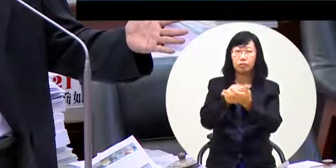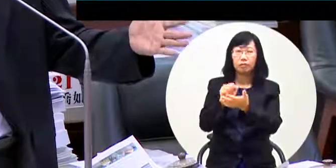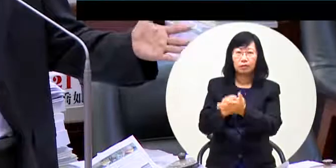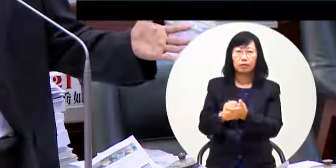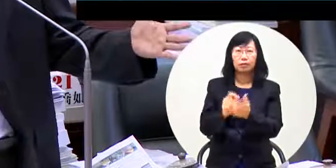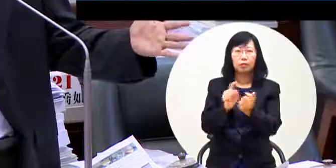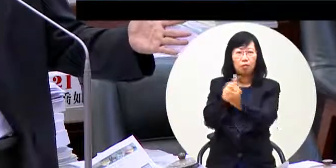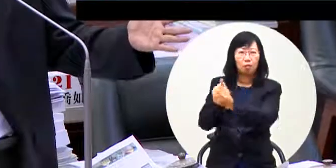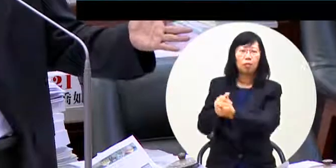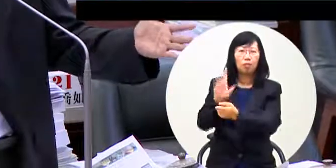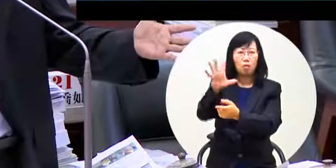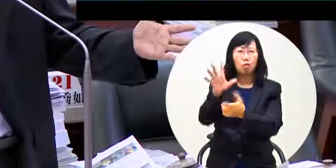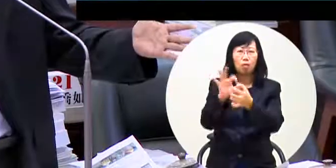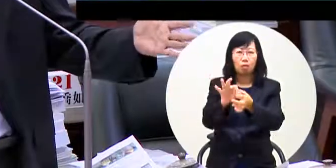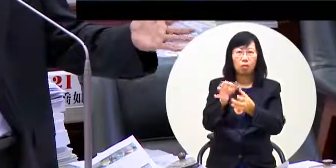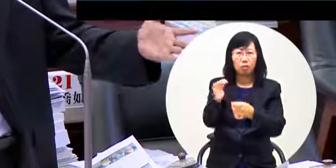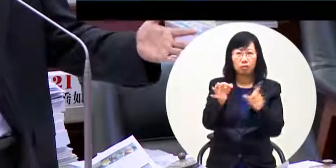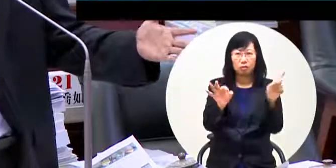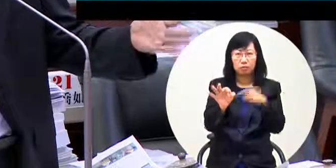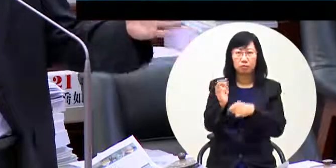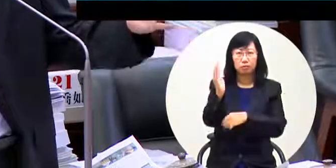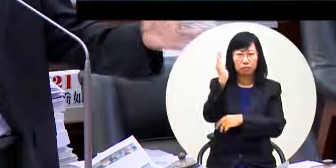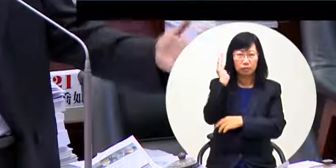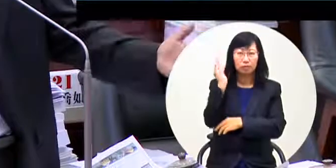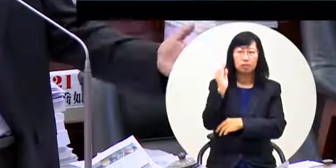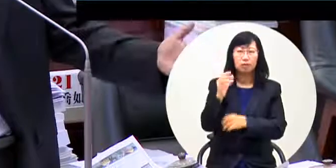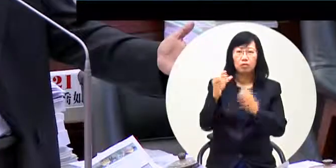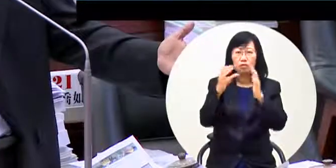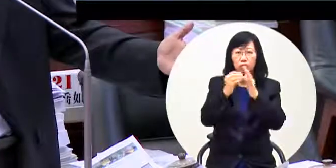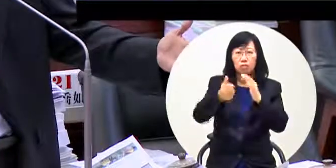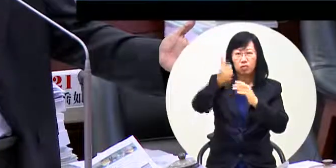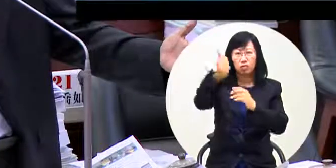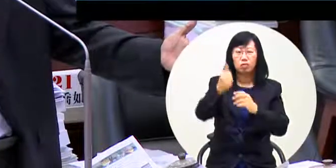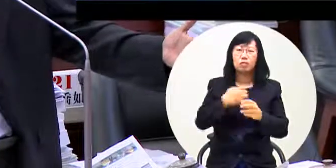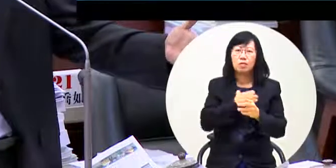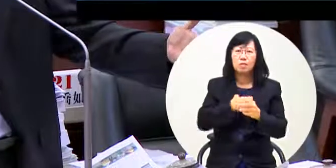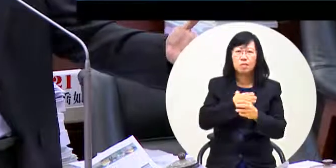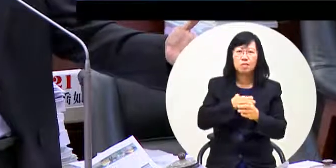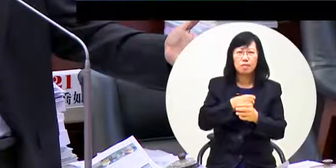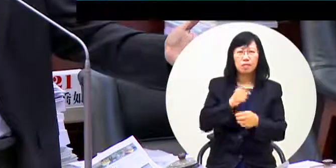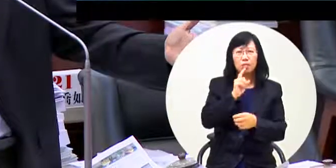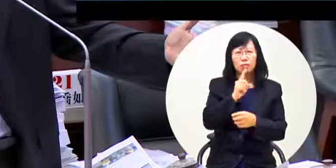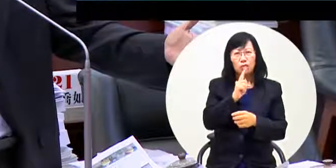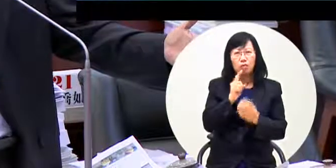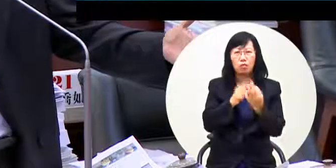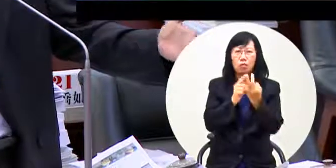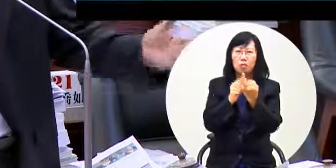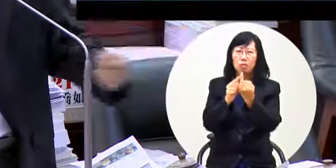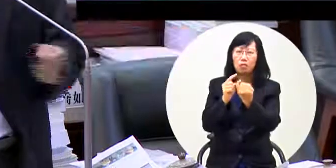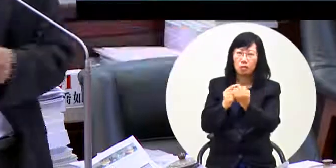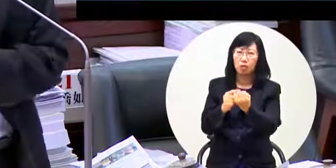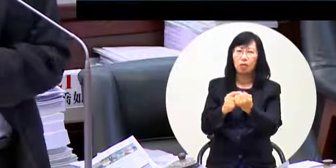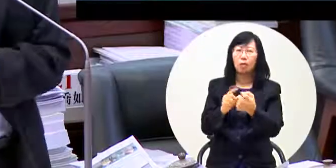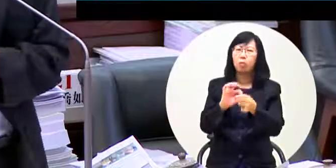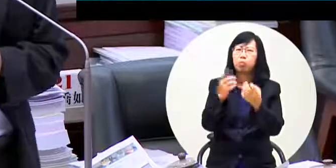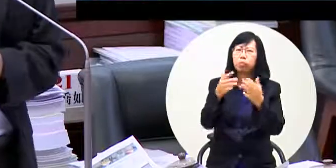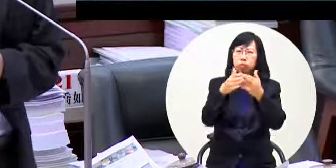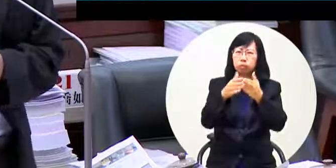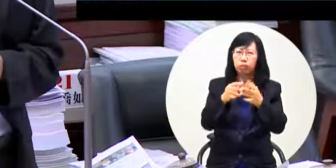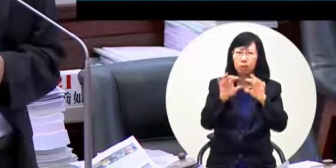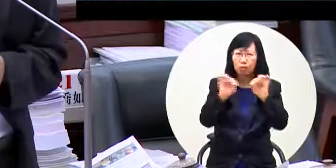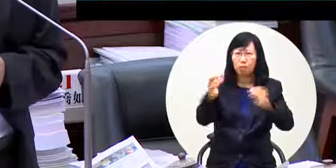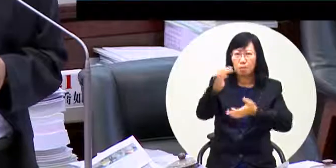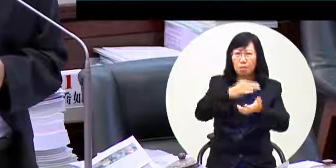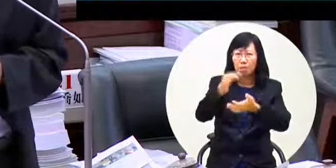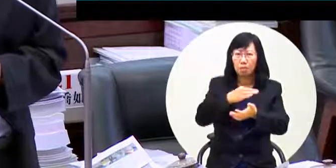编预算咧爱，大家甲你骂讲啊，你安那编呢？现在要搁卖土地，不管咱的体质都是歹。100年，民